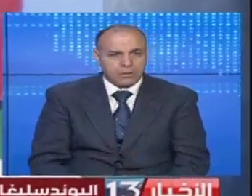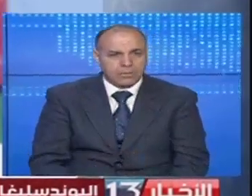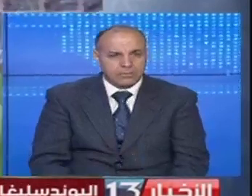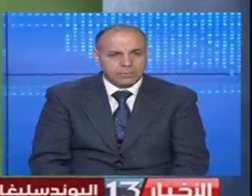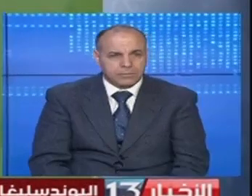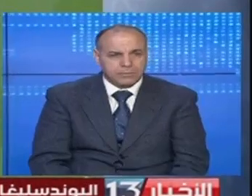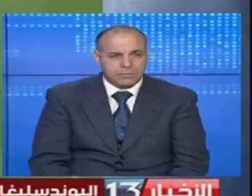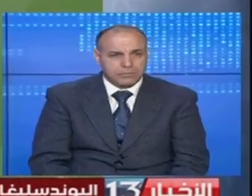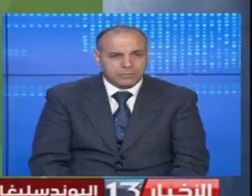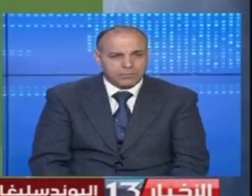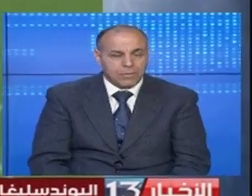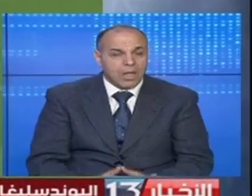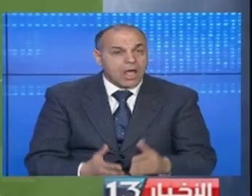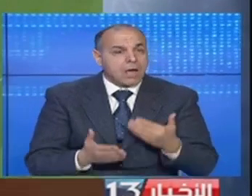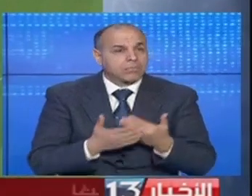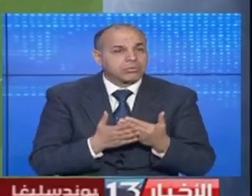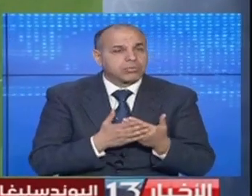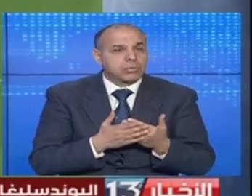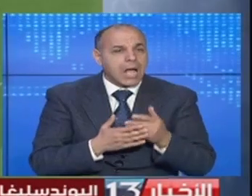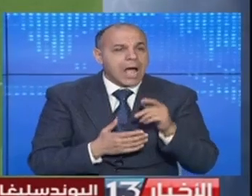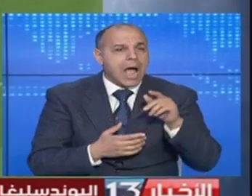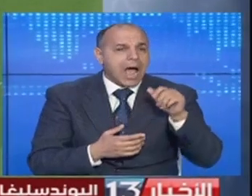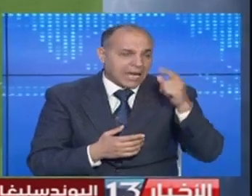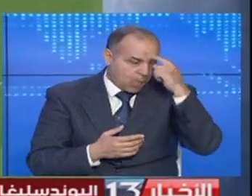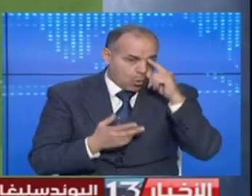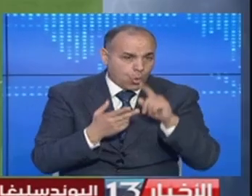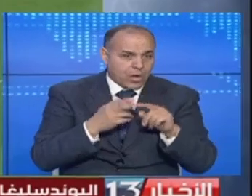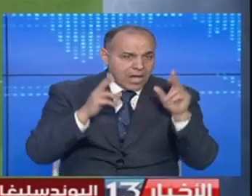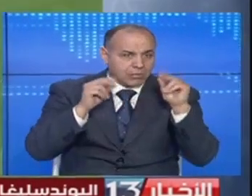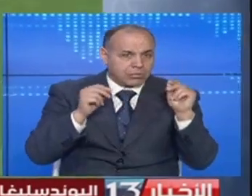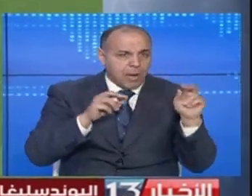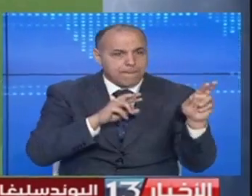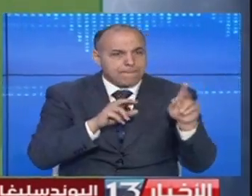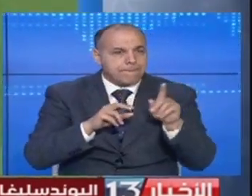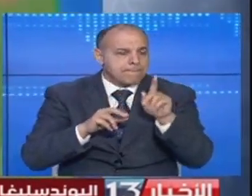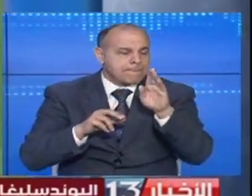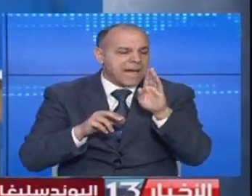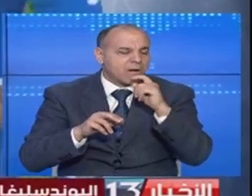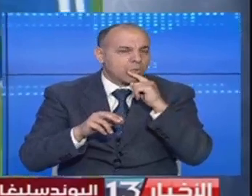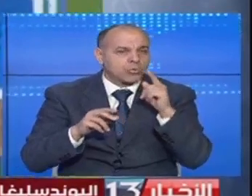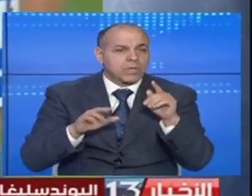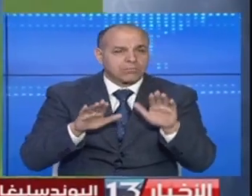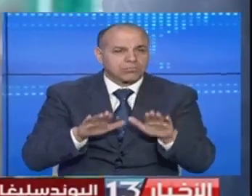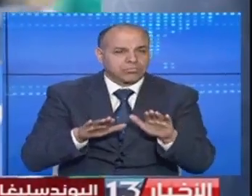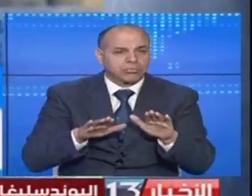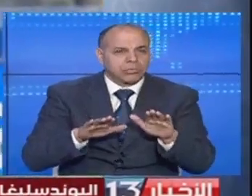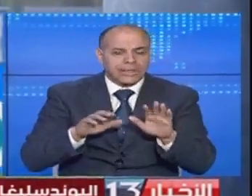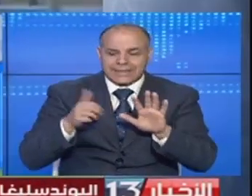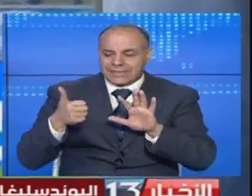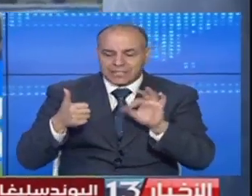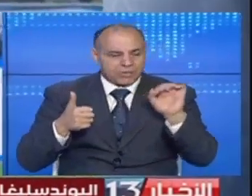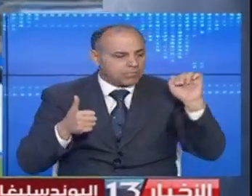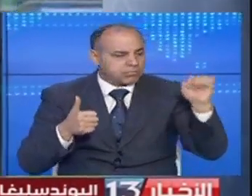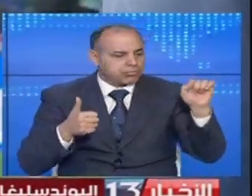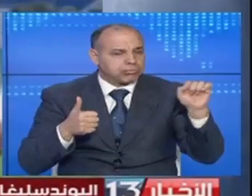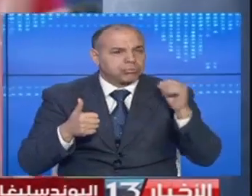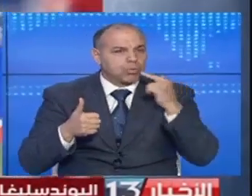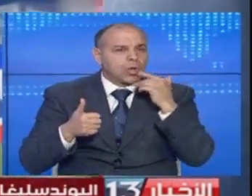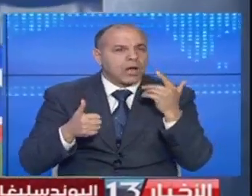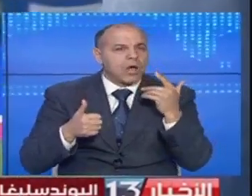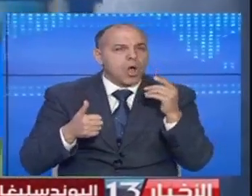امام الراي مش كان ارينا فقد اختلفت الامور بعد عده البيان الانتصار نسحق استقر على سياسيه نظيفه في شباك مضيفه